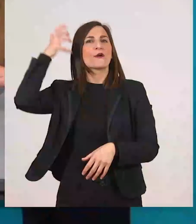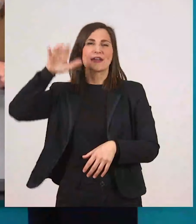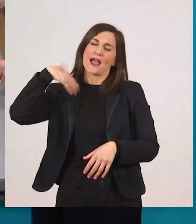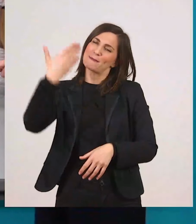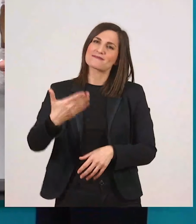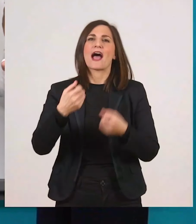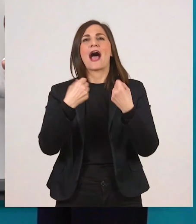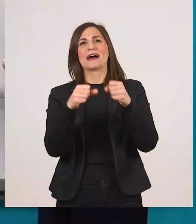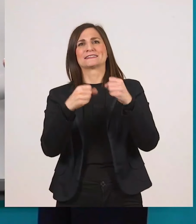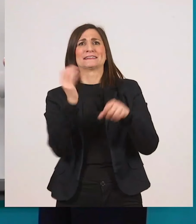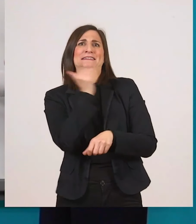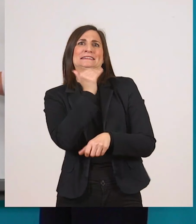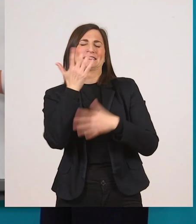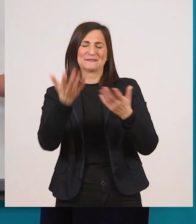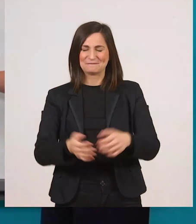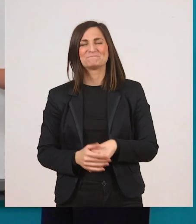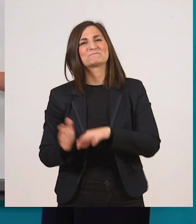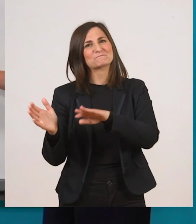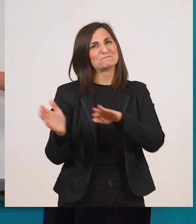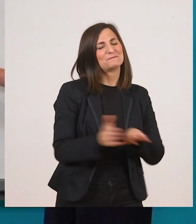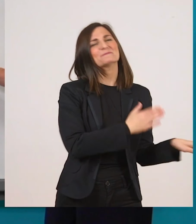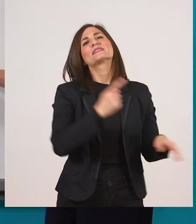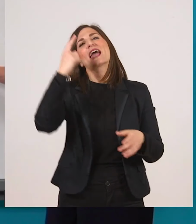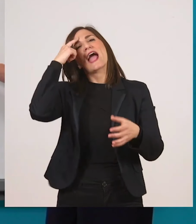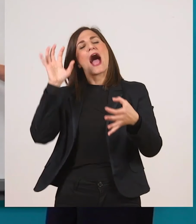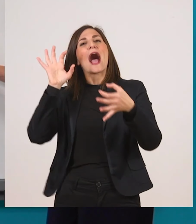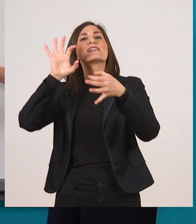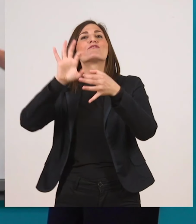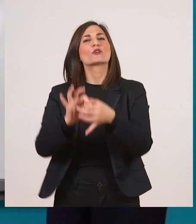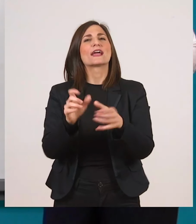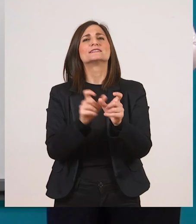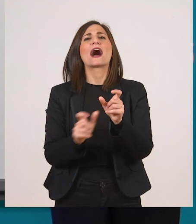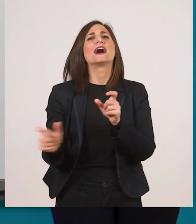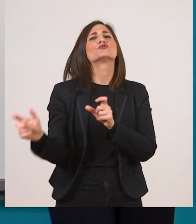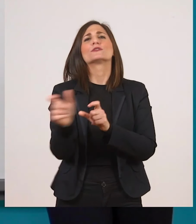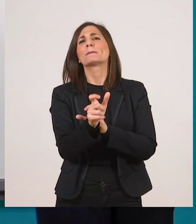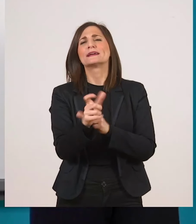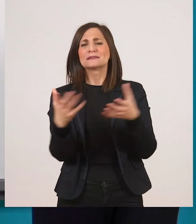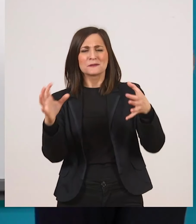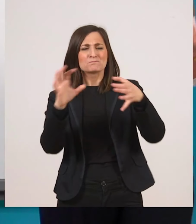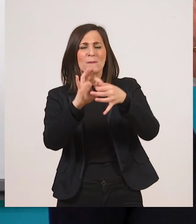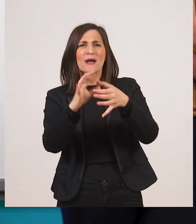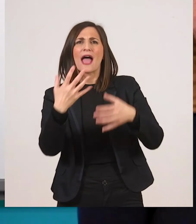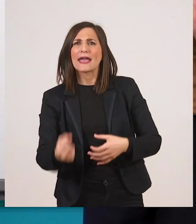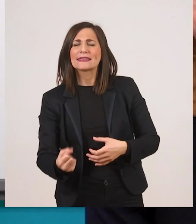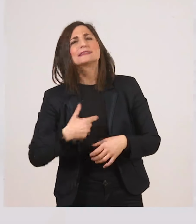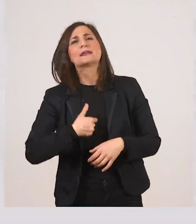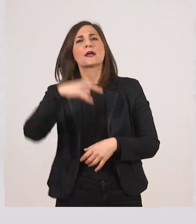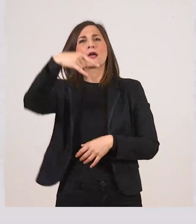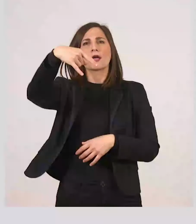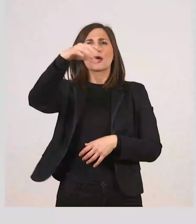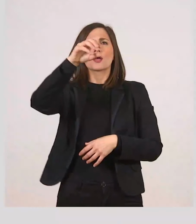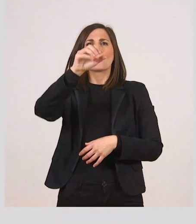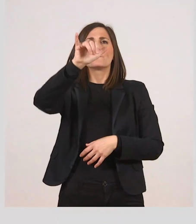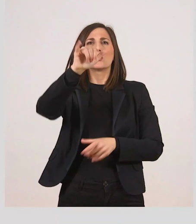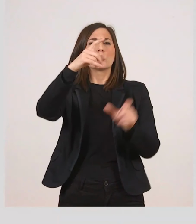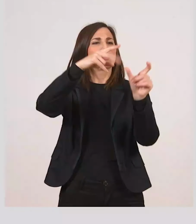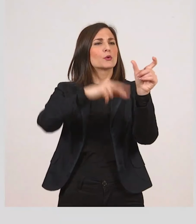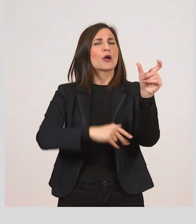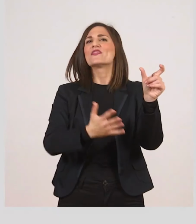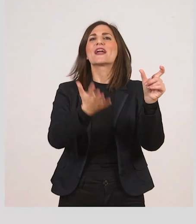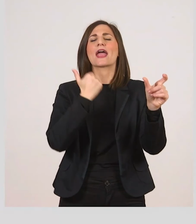θυμηθούμε. Αναφορικές, όπως λέει και η λεξούλα, αναφέρονται. Για να δούμε. Είναι το άκλητο που, δεν κλείνεται δηλαδή,